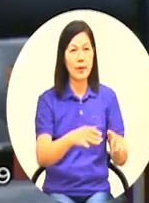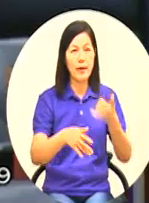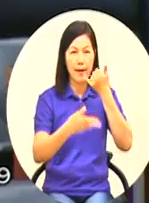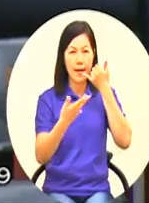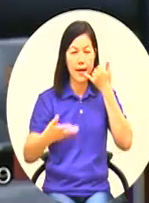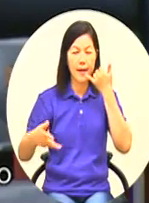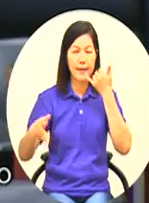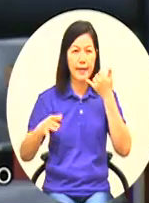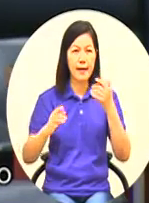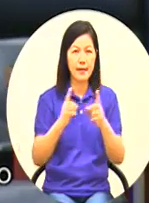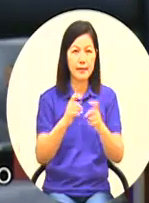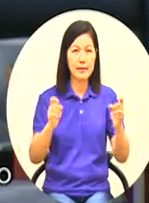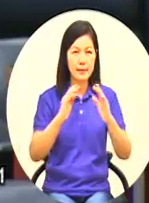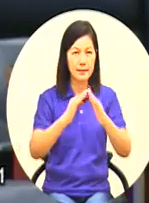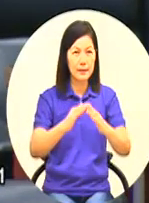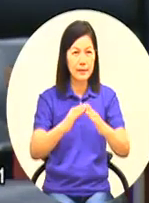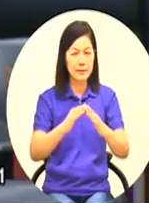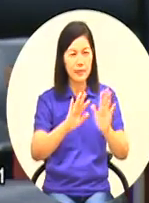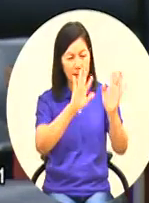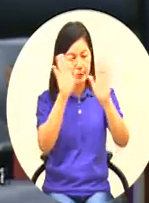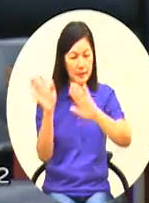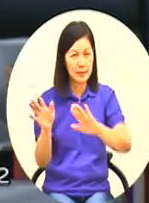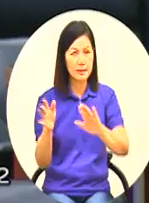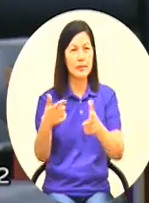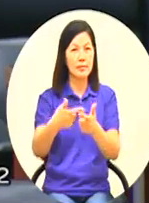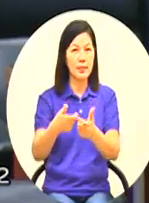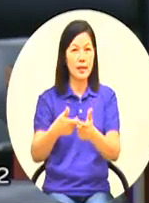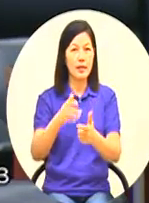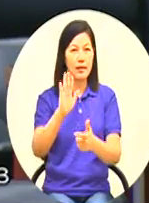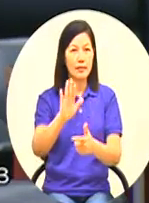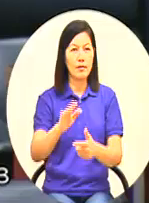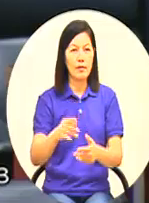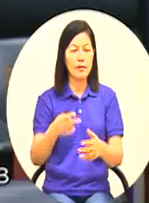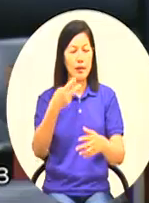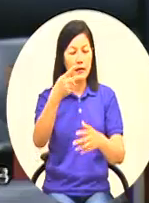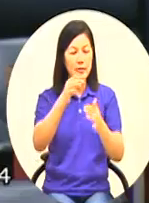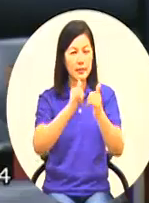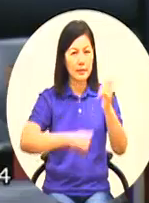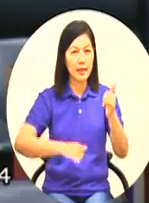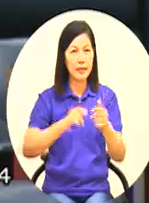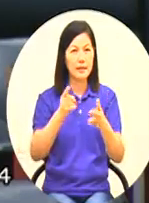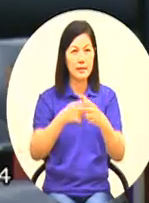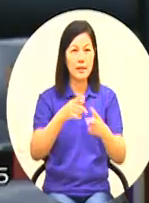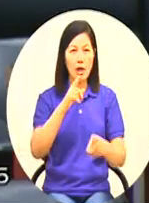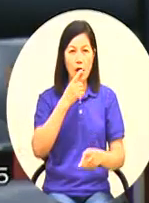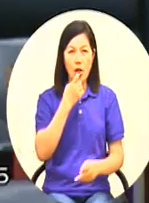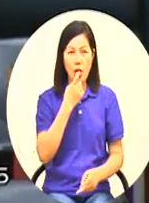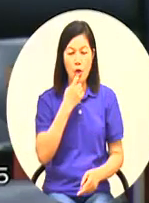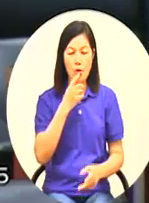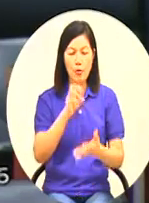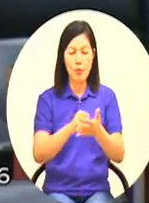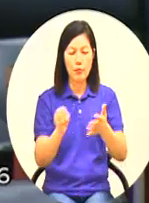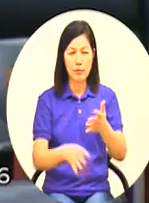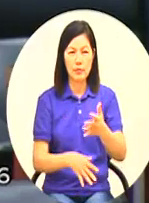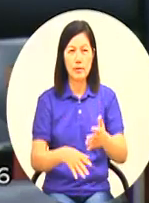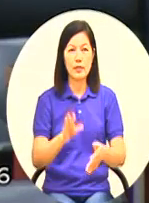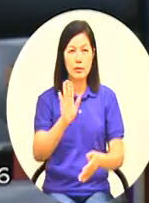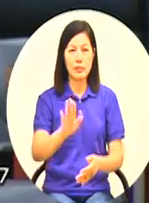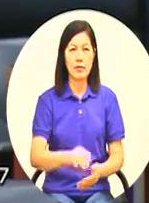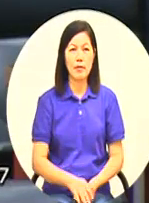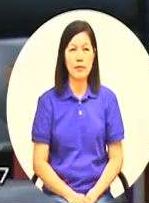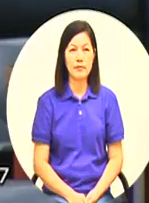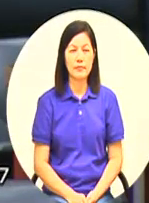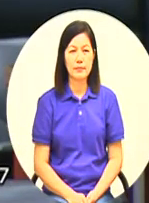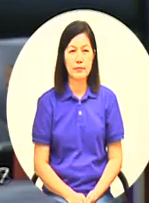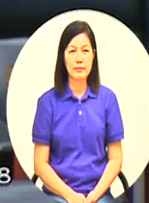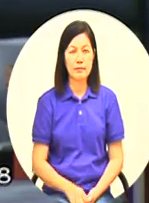象。那淘汰有第二代的小绿哦，哦淘汰第二代的小绿哦，那车龄也